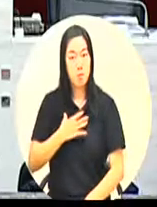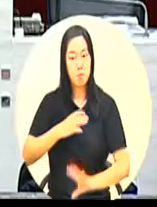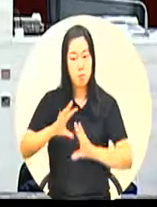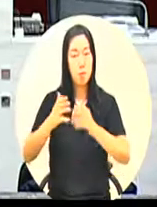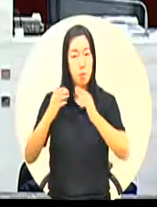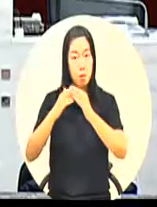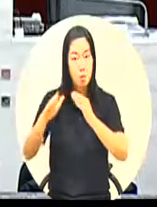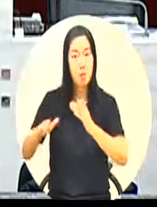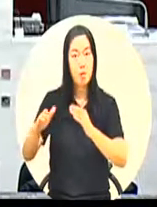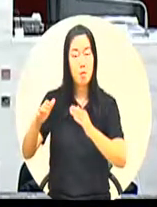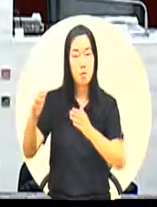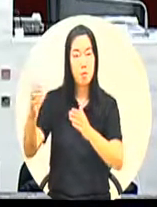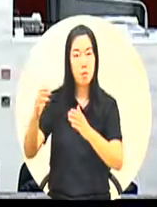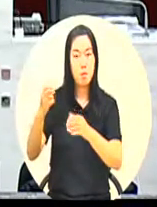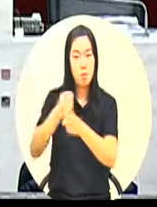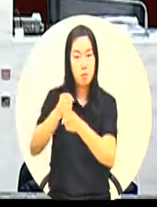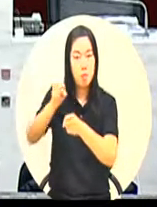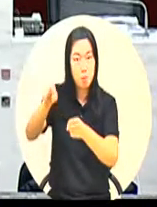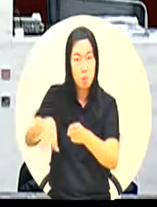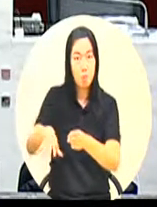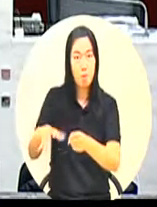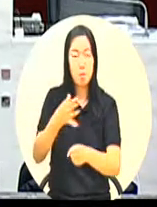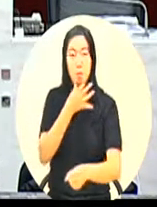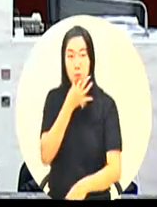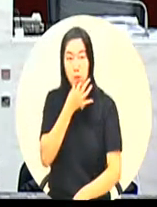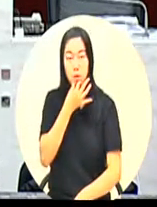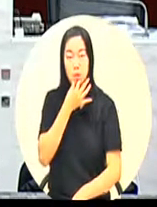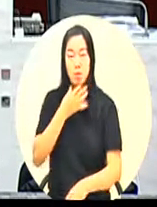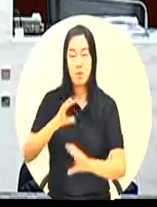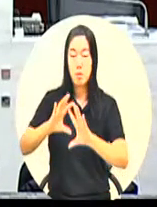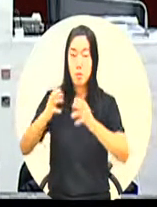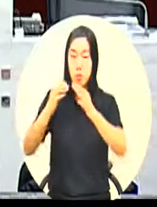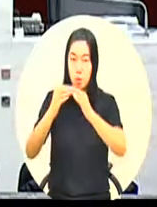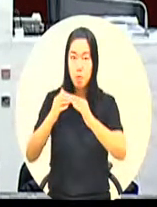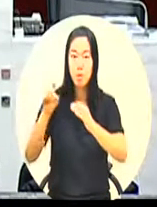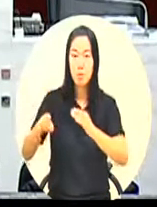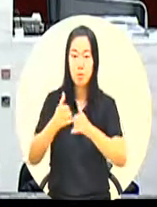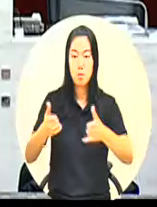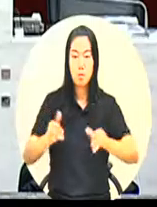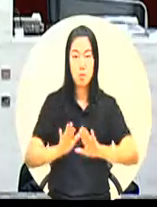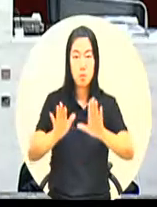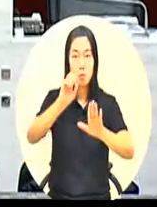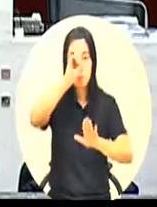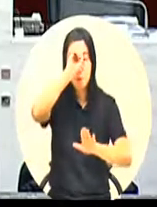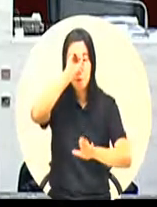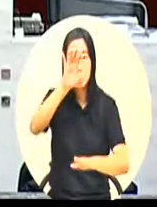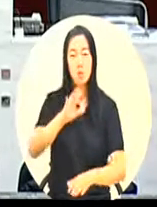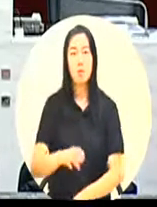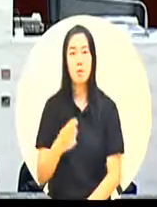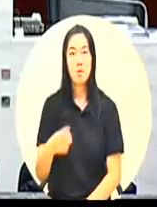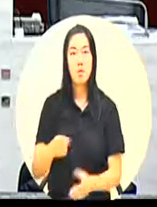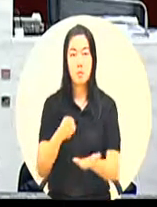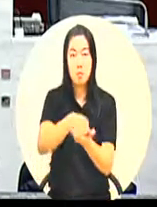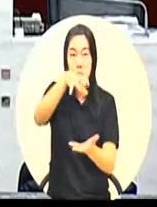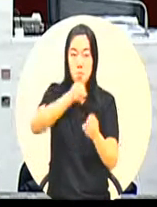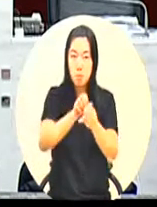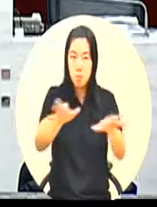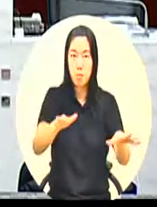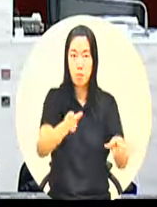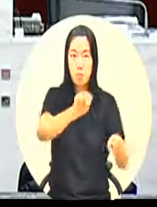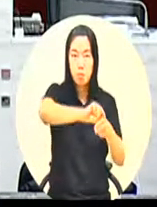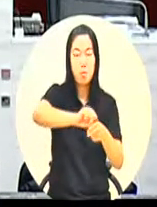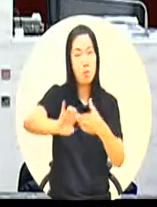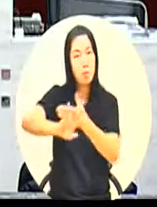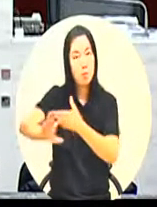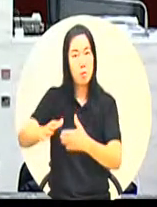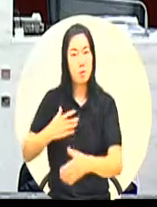的食品，其他不安全地区。所以简单来讲，民进党团的部分是核灾食品加其他